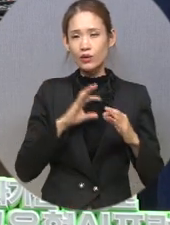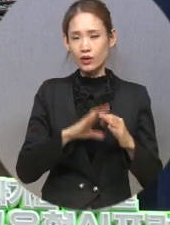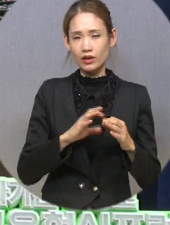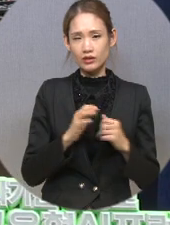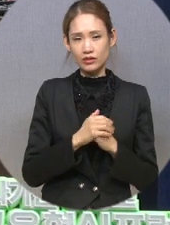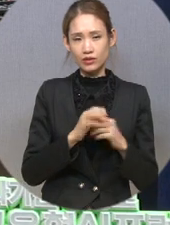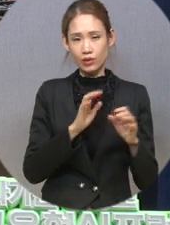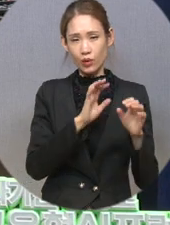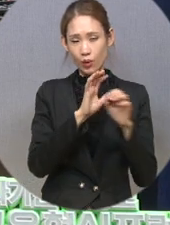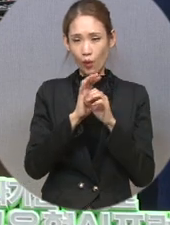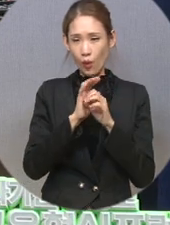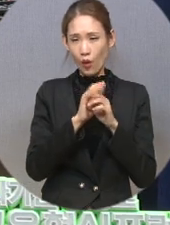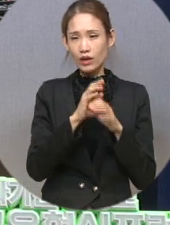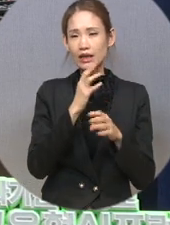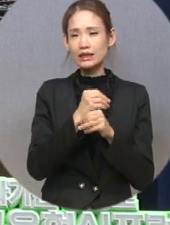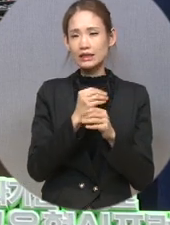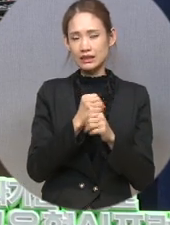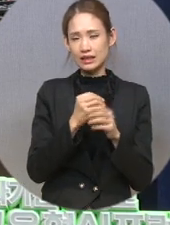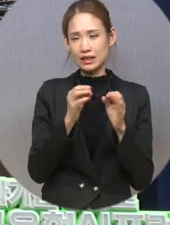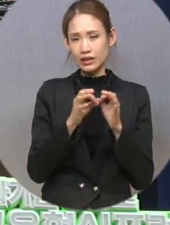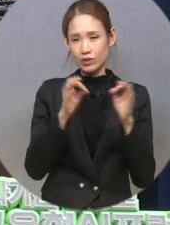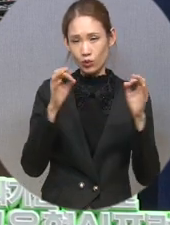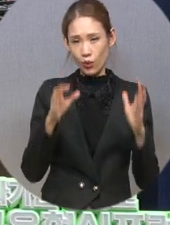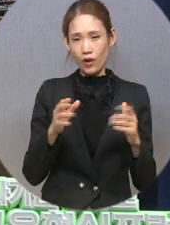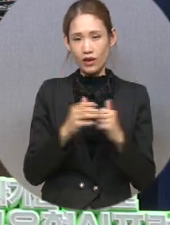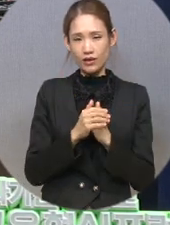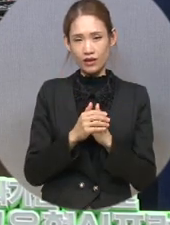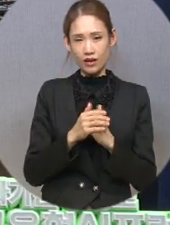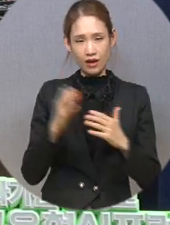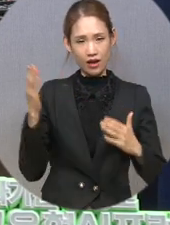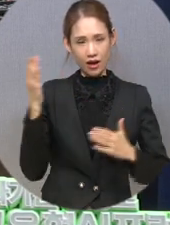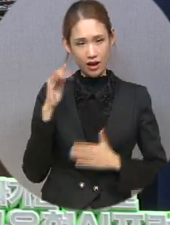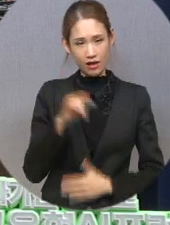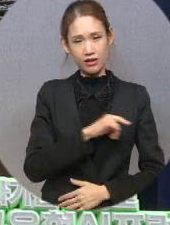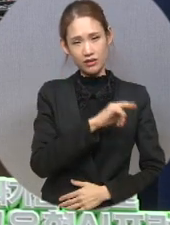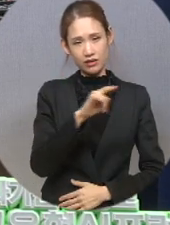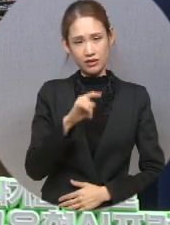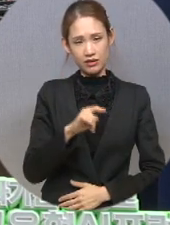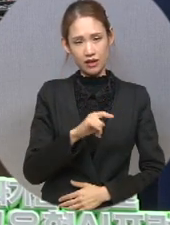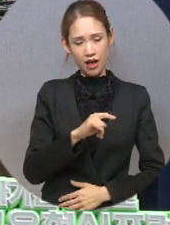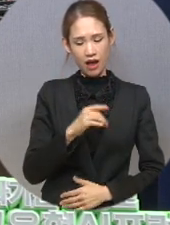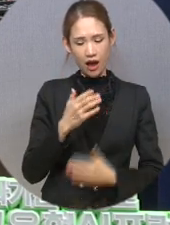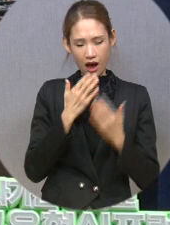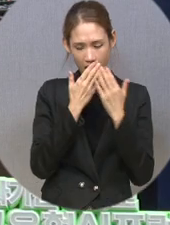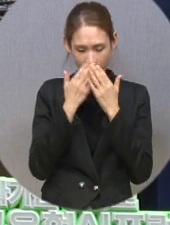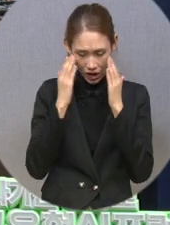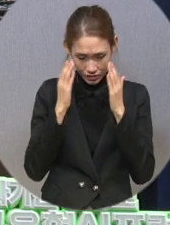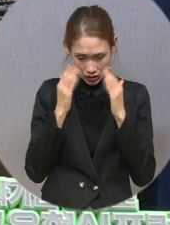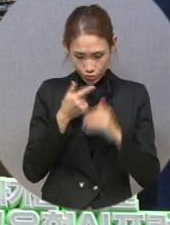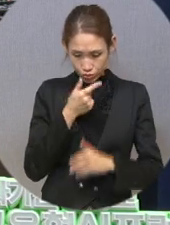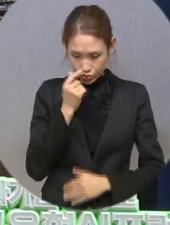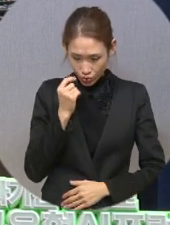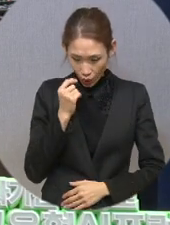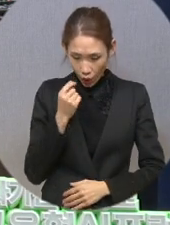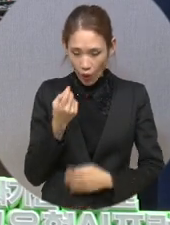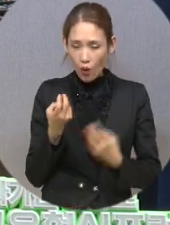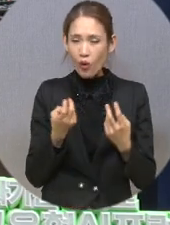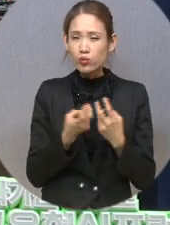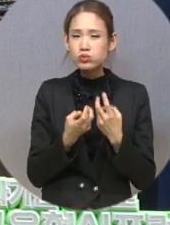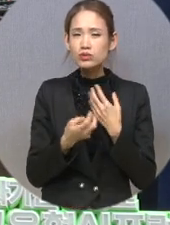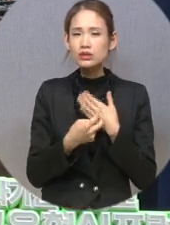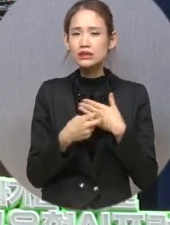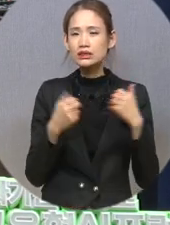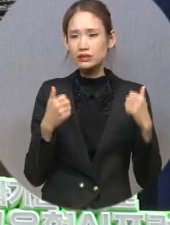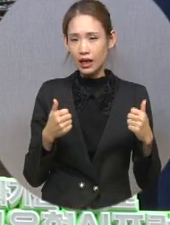코로나 시기 동안 과연 얼마나 학생들이 학습이 결손됐는지 진단 평가부터 하고 그들에게